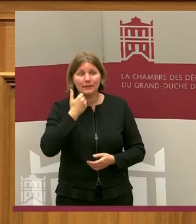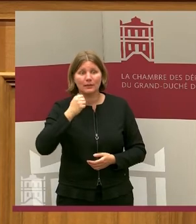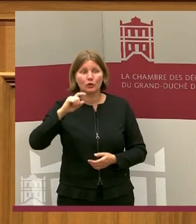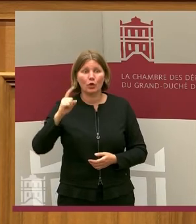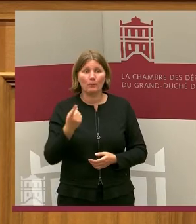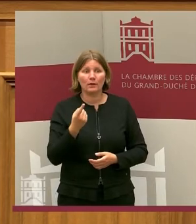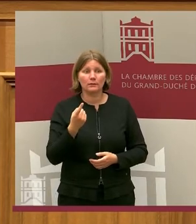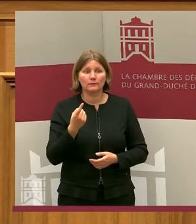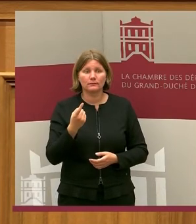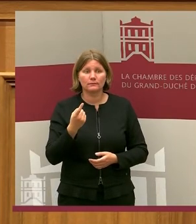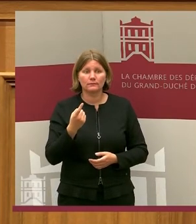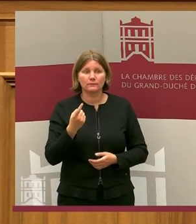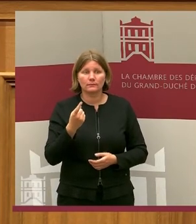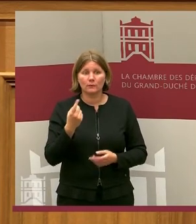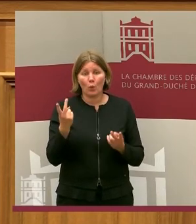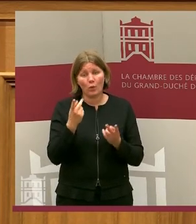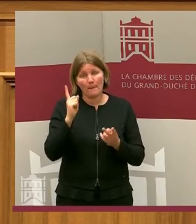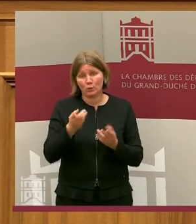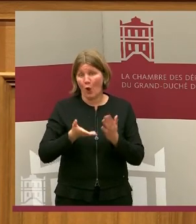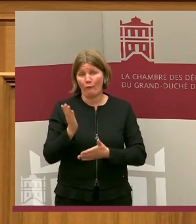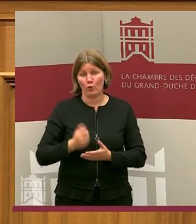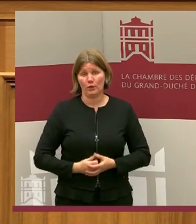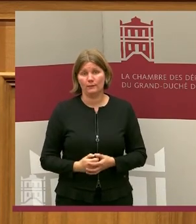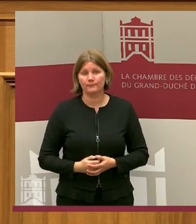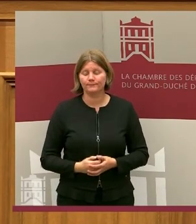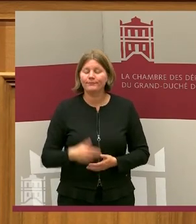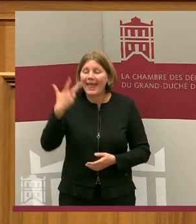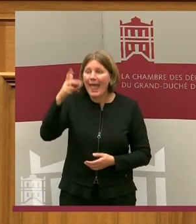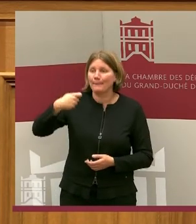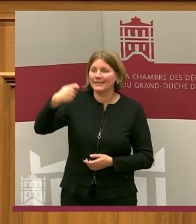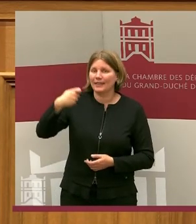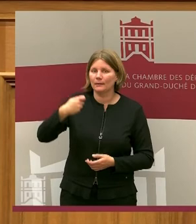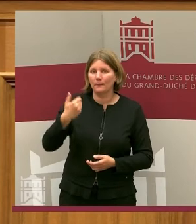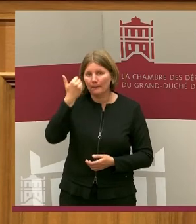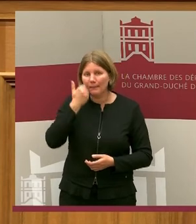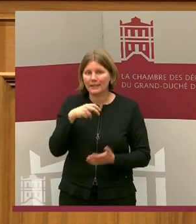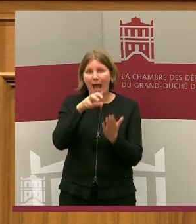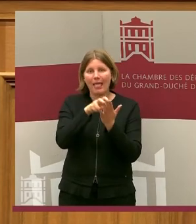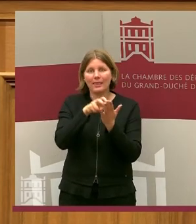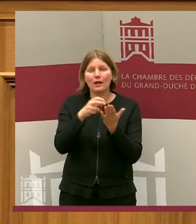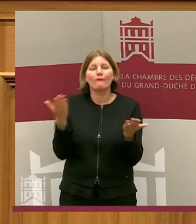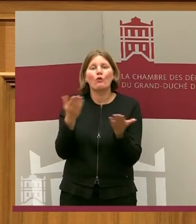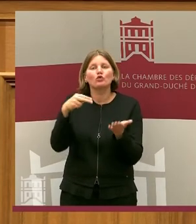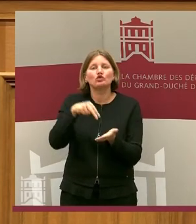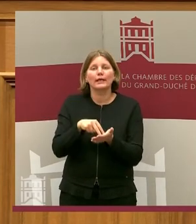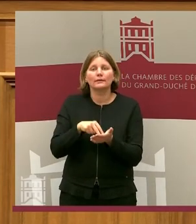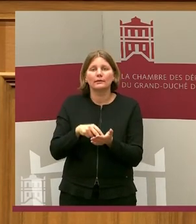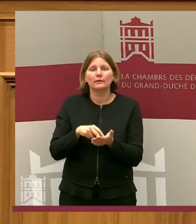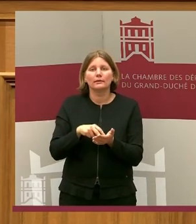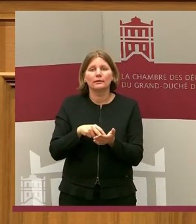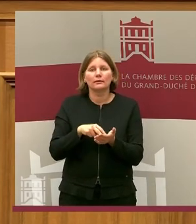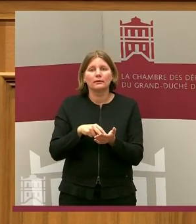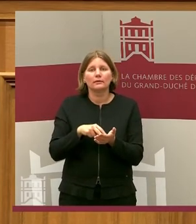Reglement zitieren? Herr Präsident, können wir von Schrift einen Artikel aus dem Reglement zitieren, wo das drauf steht? Das ist 37.